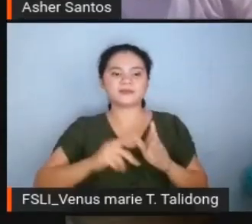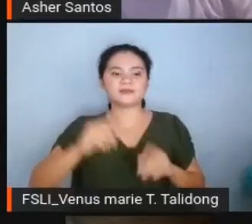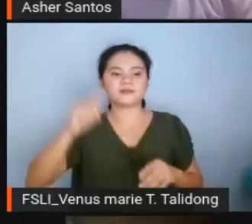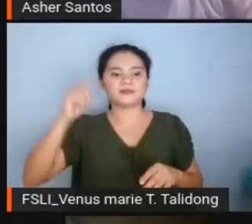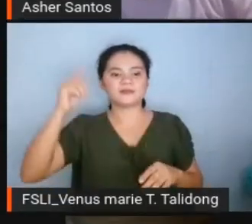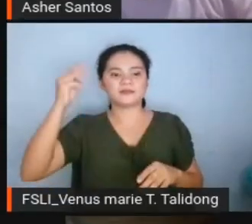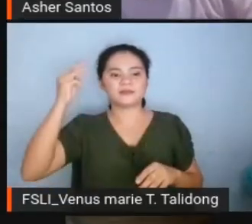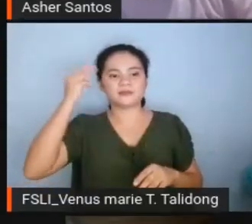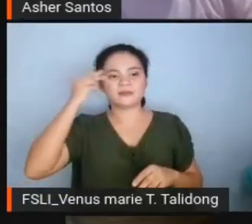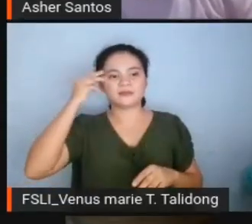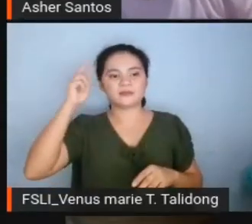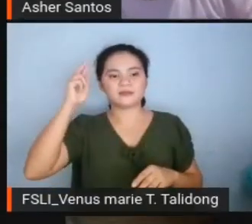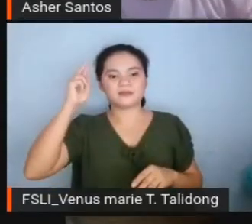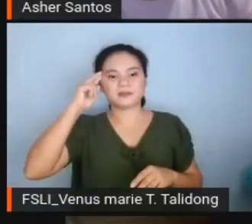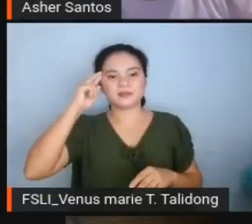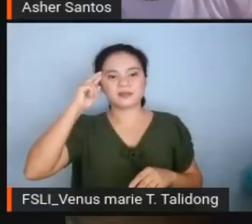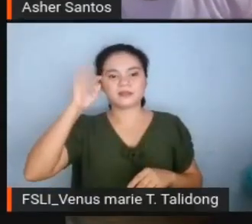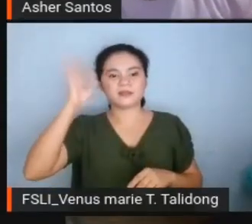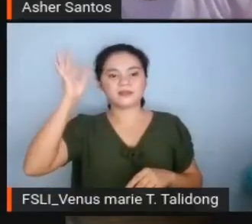Joshua Merida.